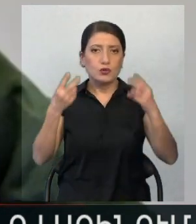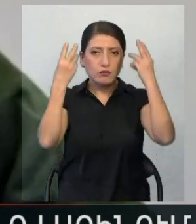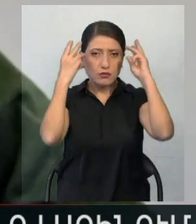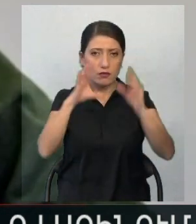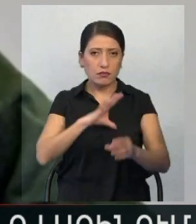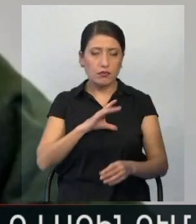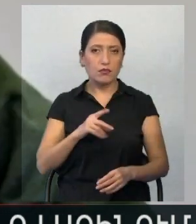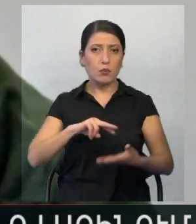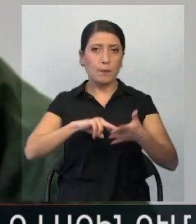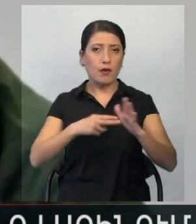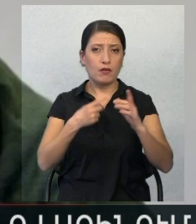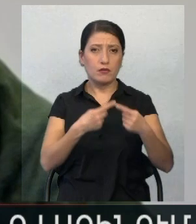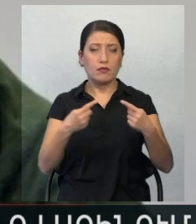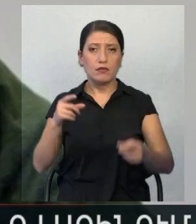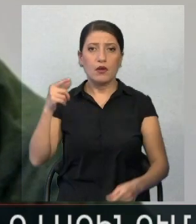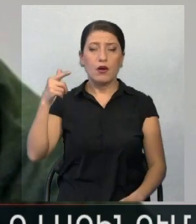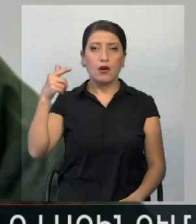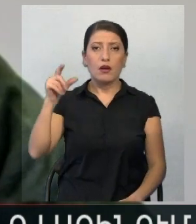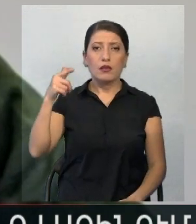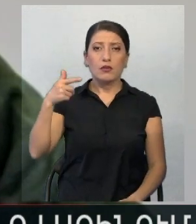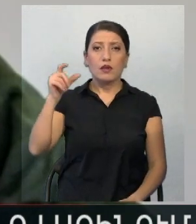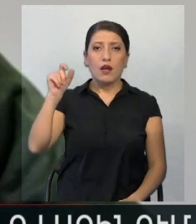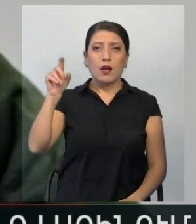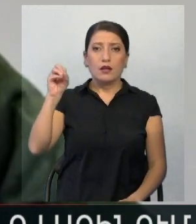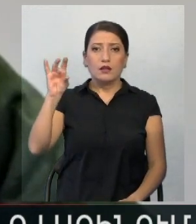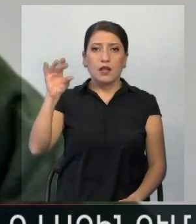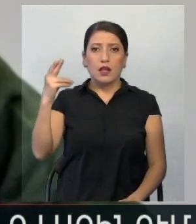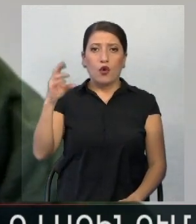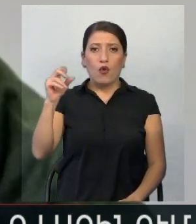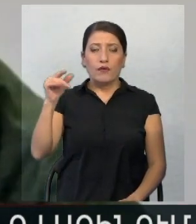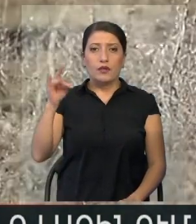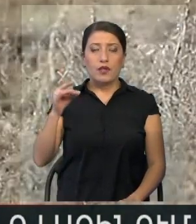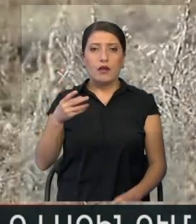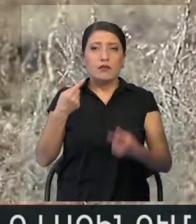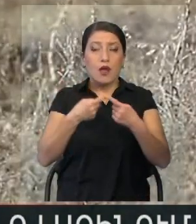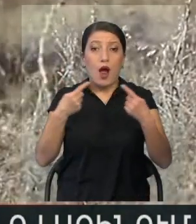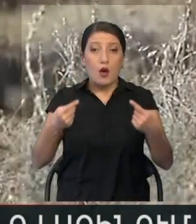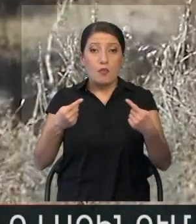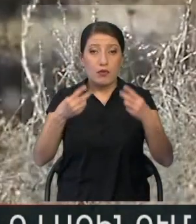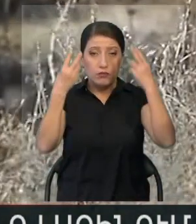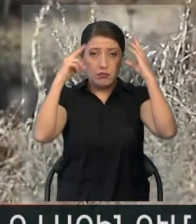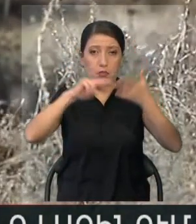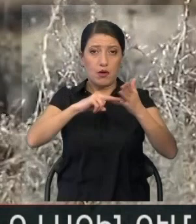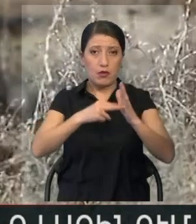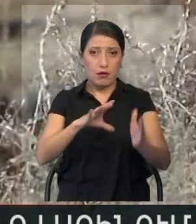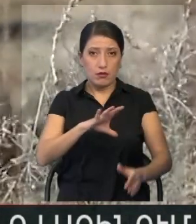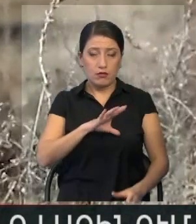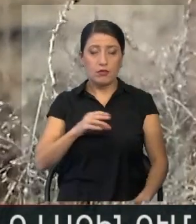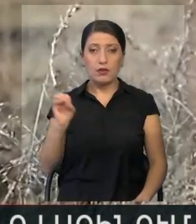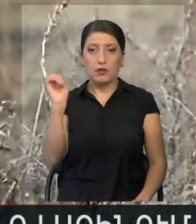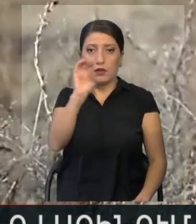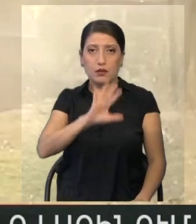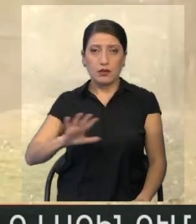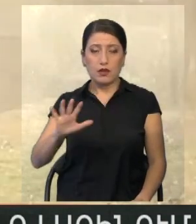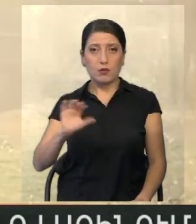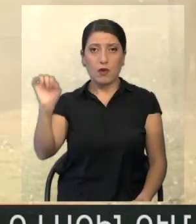գործել, Բոսնիայում եւ Հերցեգովինայում տեղնեցող իրադարձությունների վերաբերյալ լրիվ այլ մեխանիզմներ են գործել։ Ոչ եվրոպացիներն են